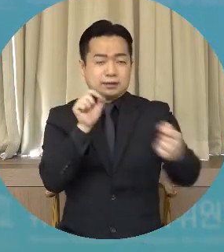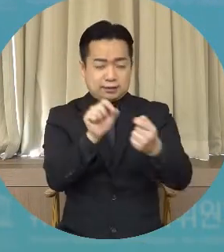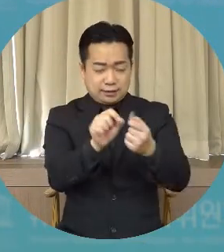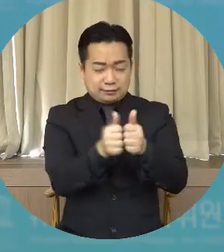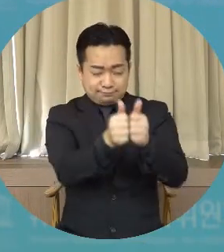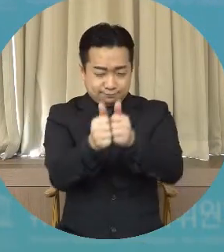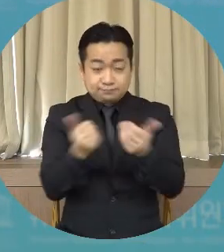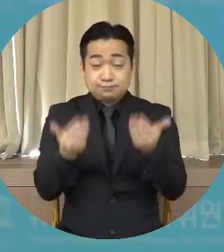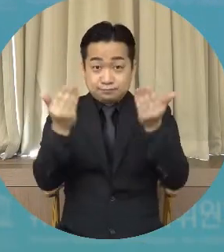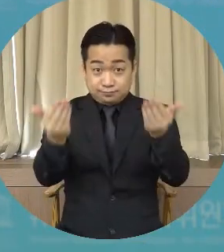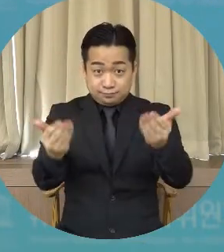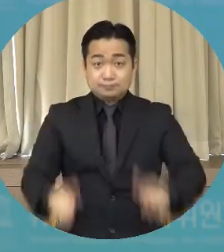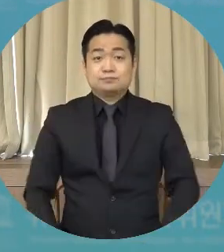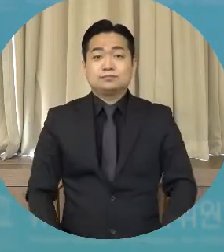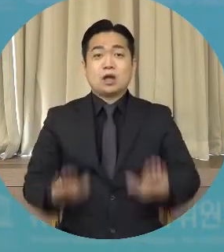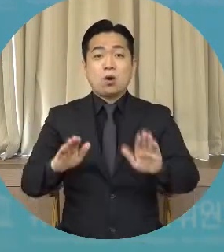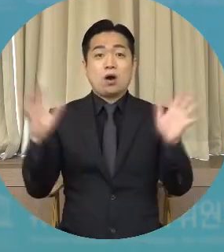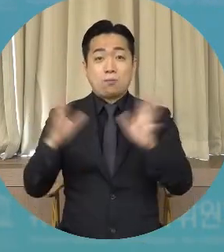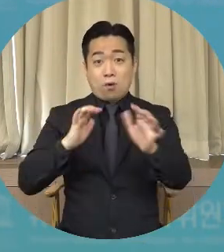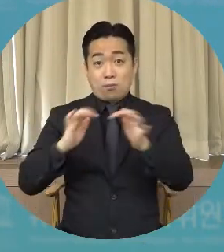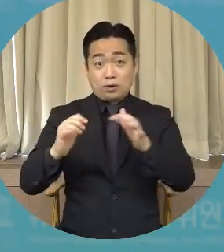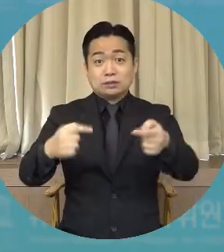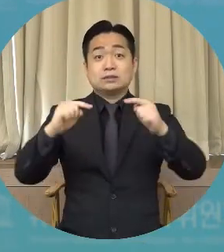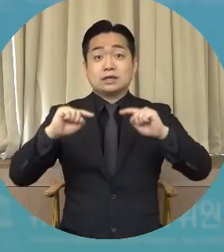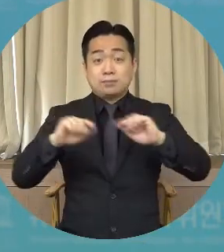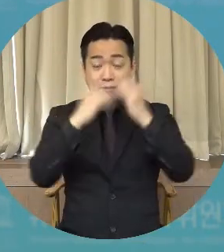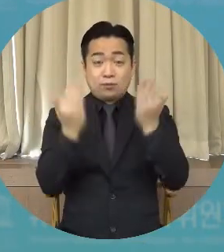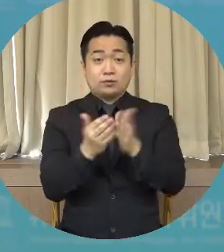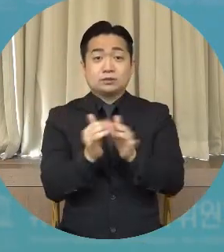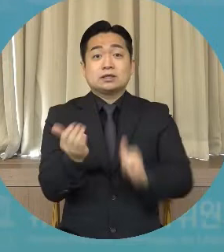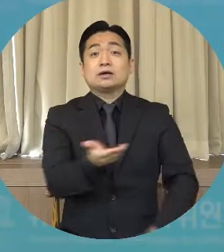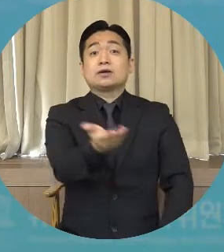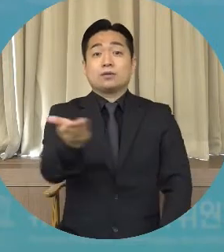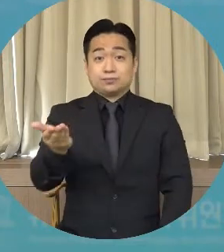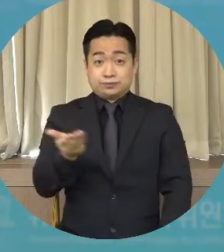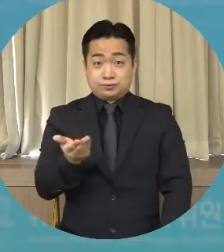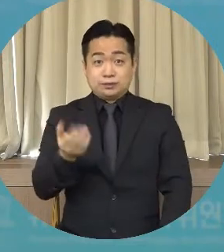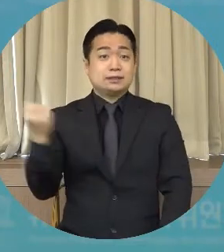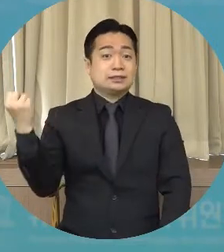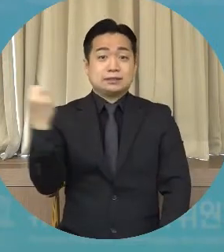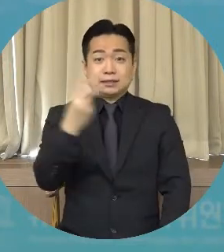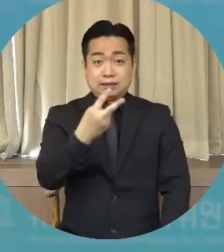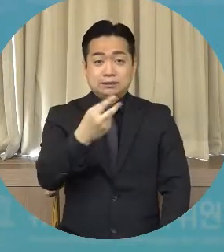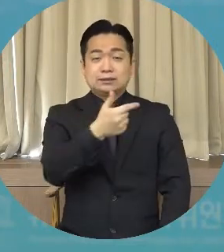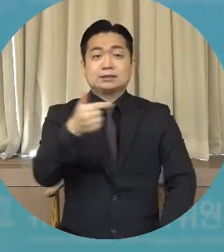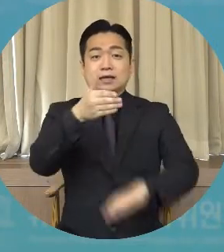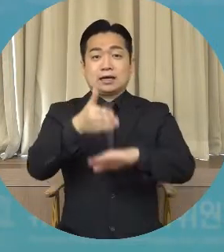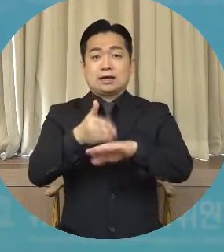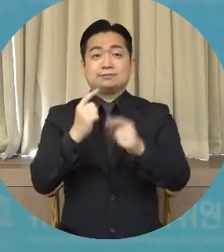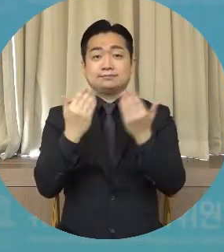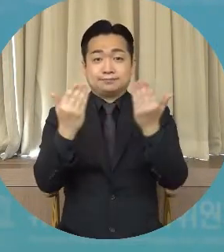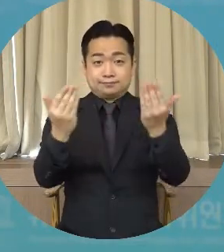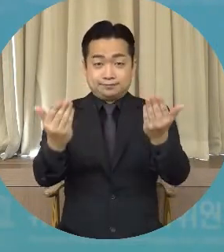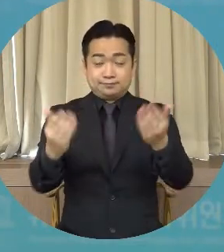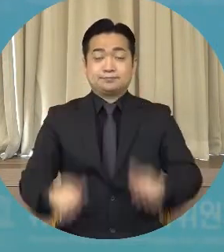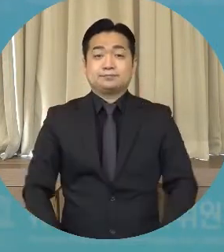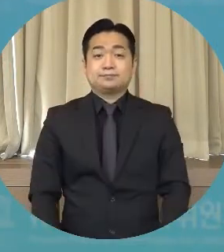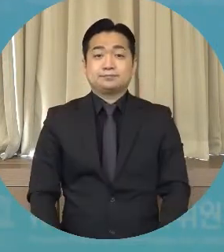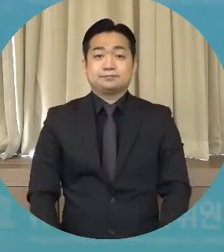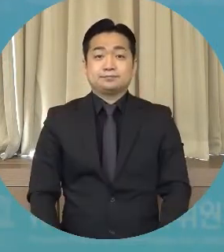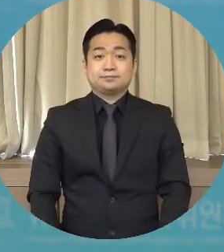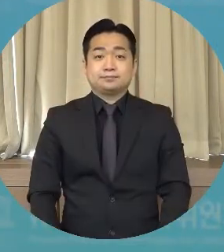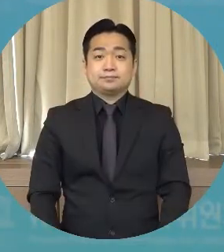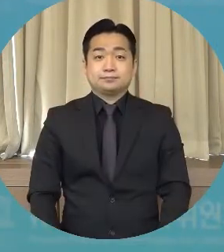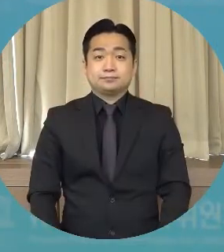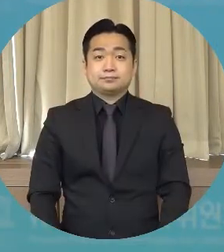하겠습니다. 오늘 포럼에 함께 해주신 분들께 다시 한번 감사의 말씀을 드리며